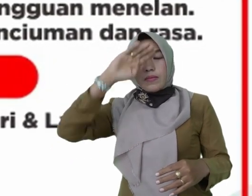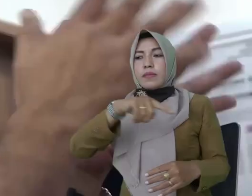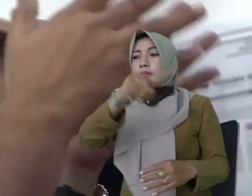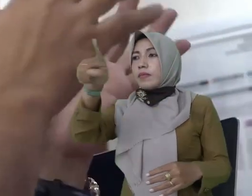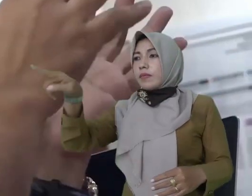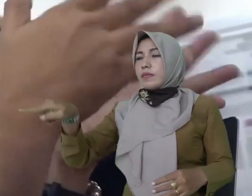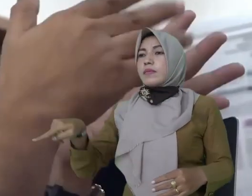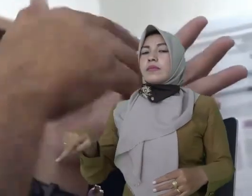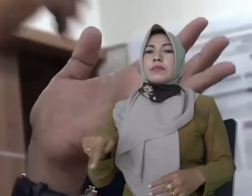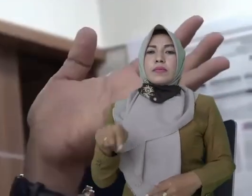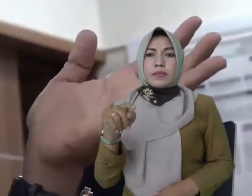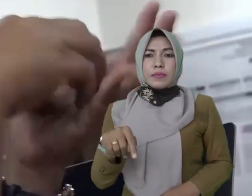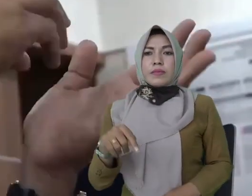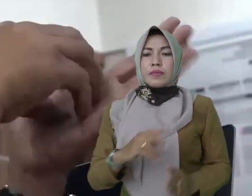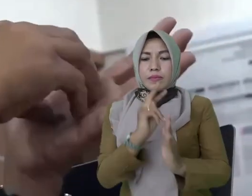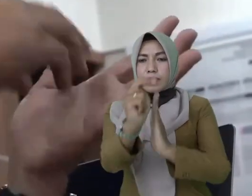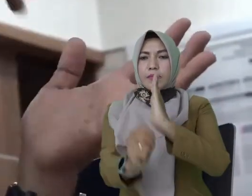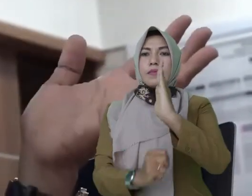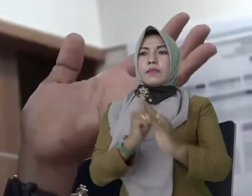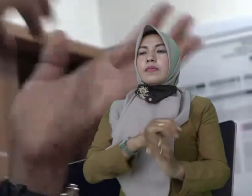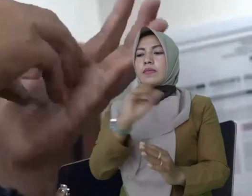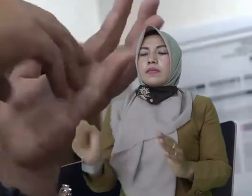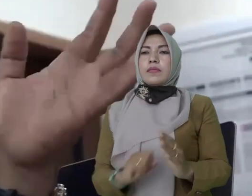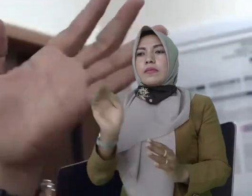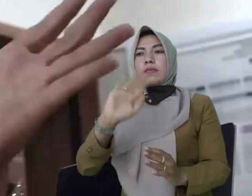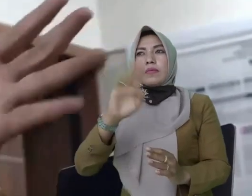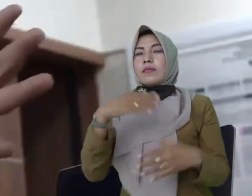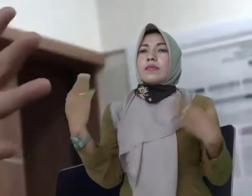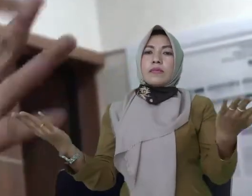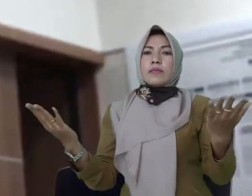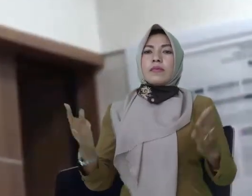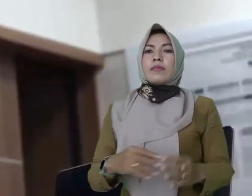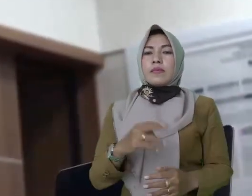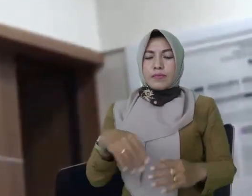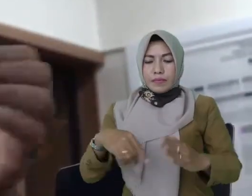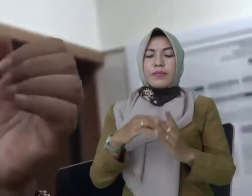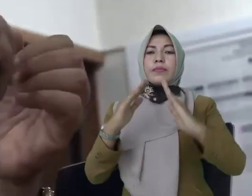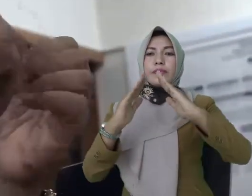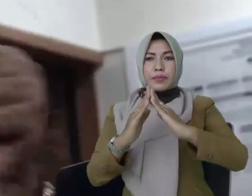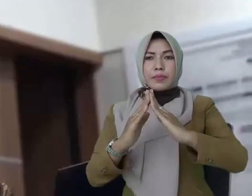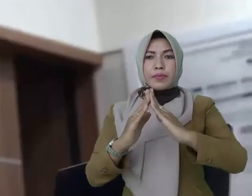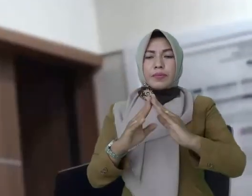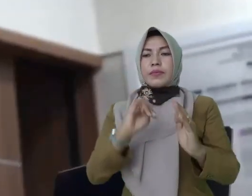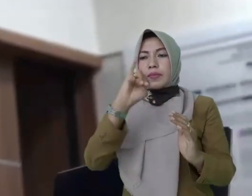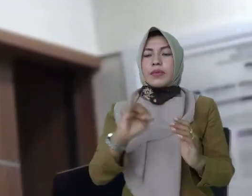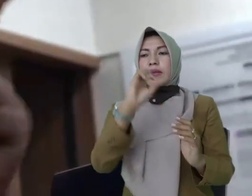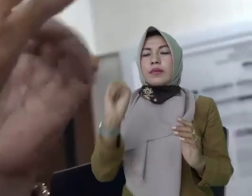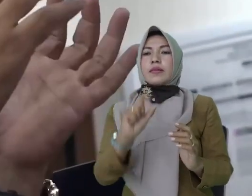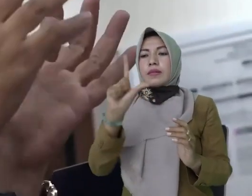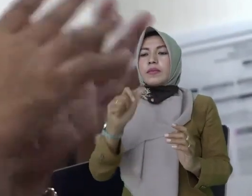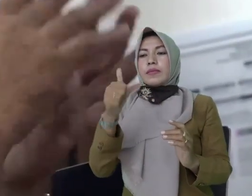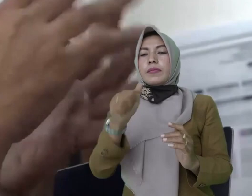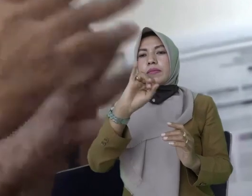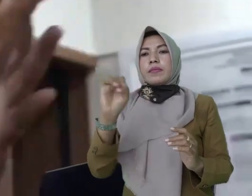yang demam sekarang, pokoknya asal ada mulai Desember ini sampai batas belum pasti nanti, istirahat di rumah. Nah,